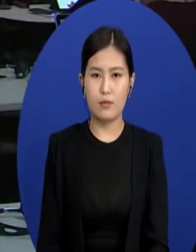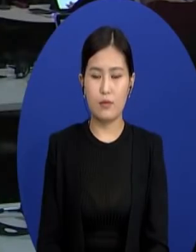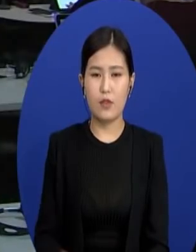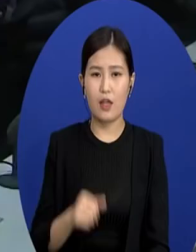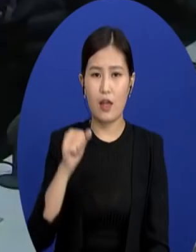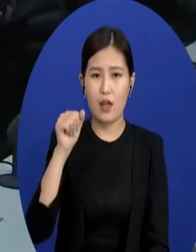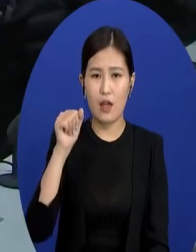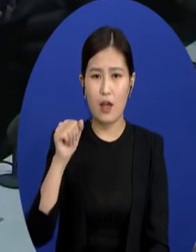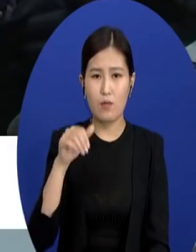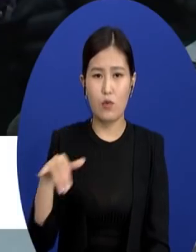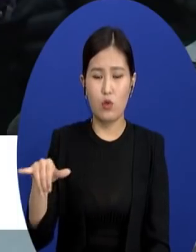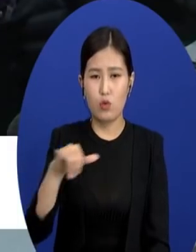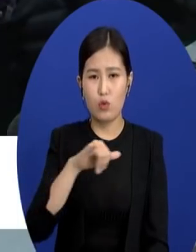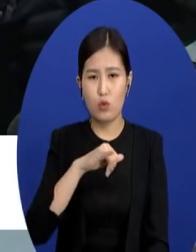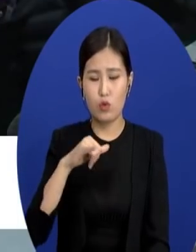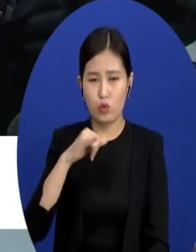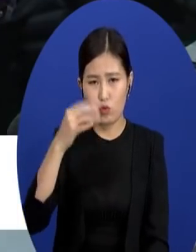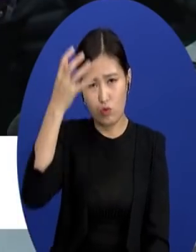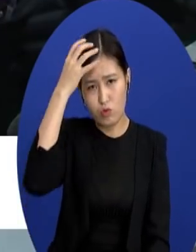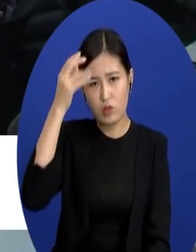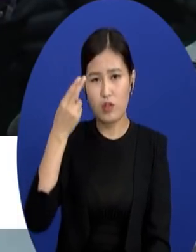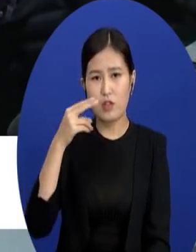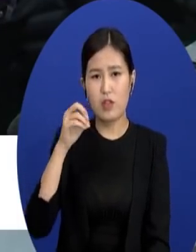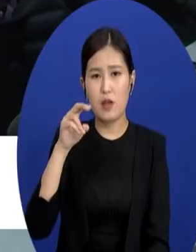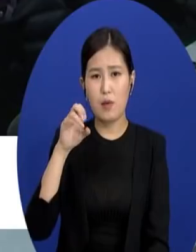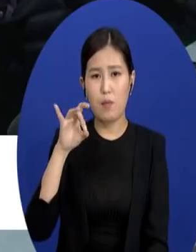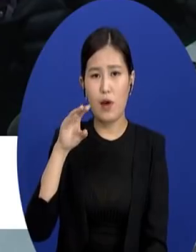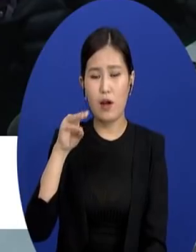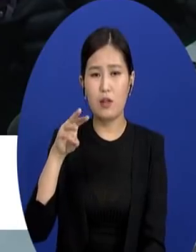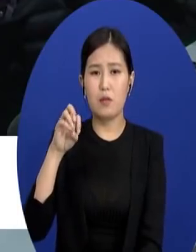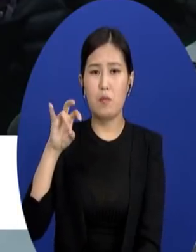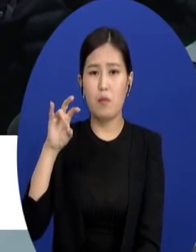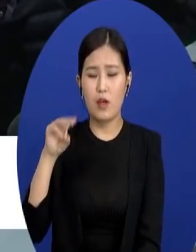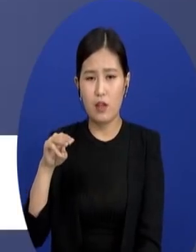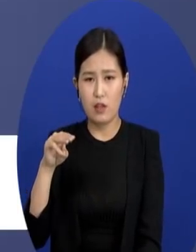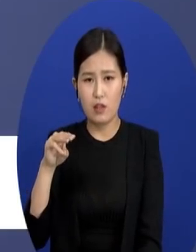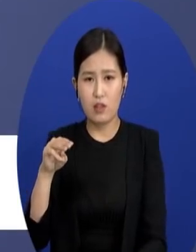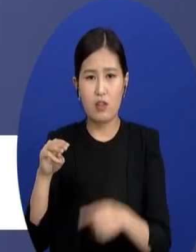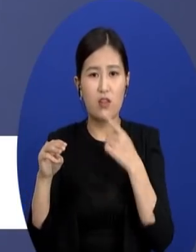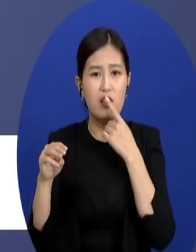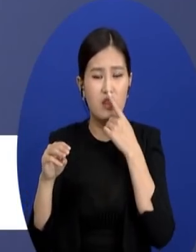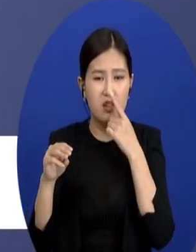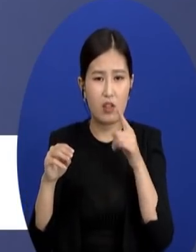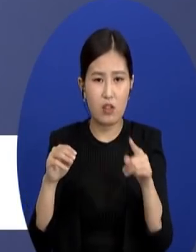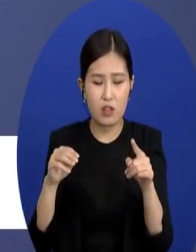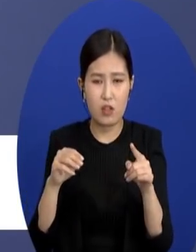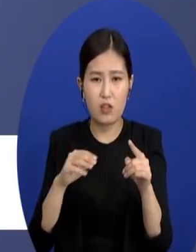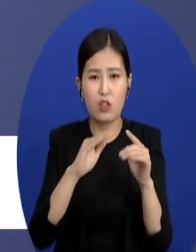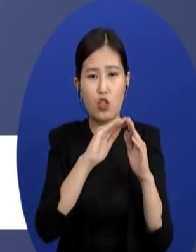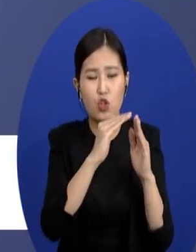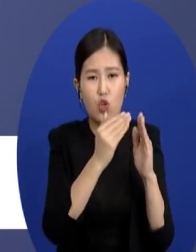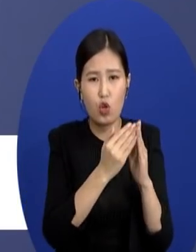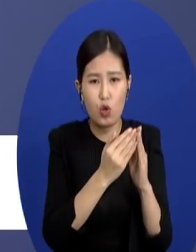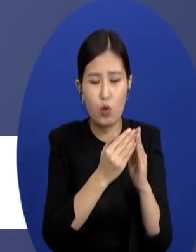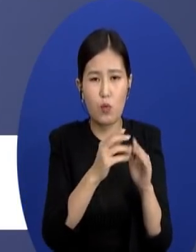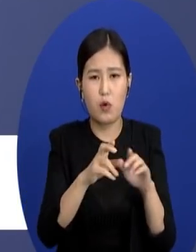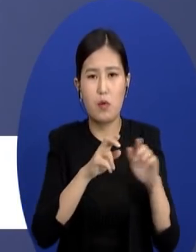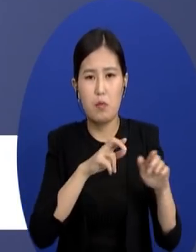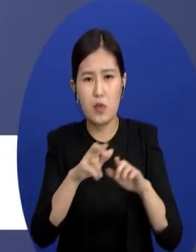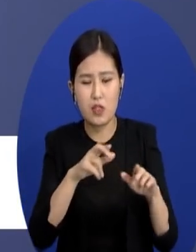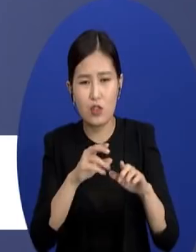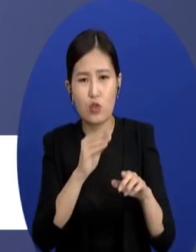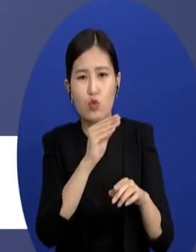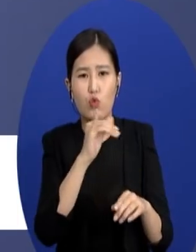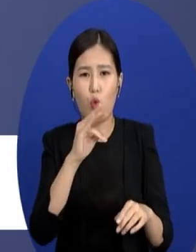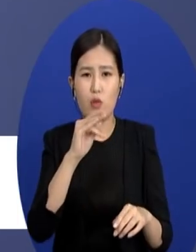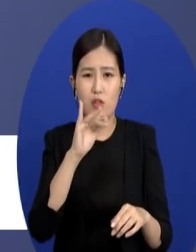Америкийн нэгдсэн улсын төрийн департамент Хятадын коммунист намын гишүүд тэдний гэр бүлийн гишүүдийн бизнес болон жуулчны ангиллын